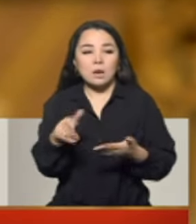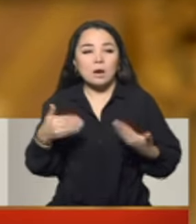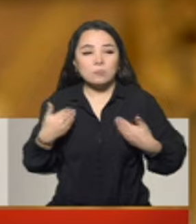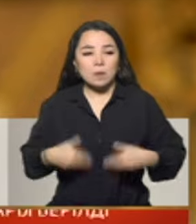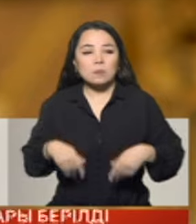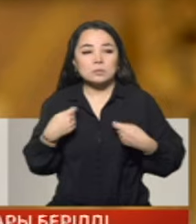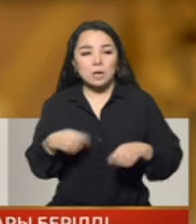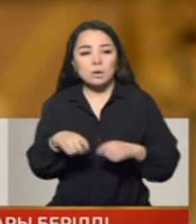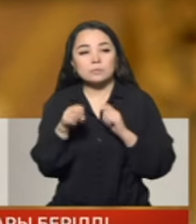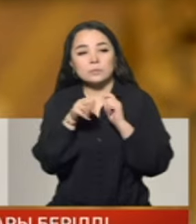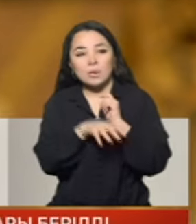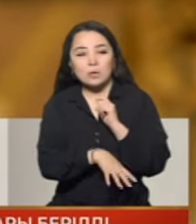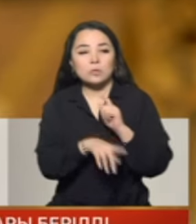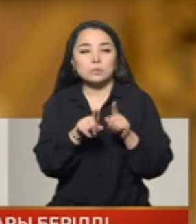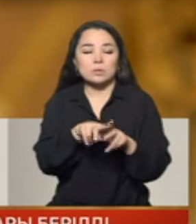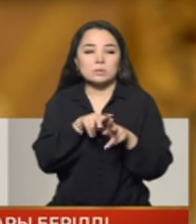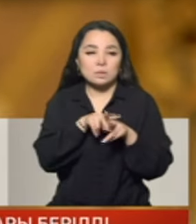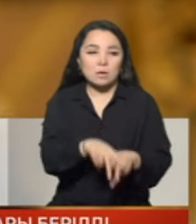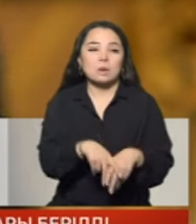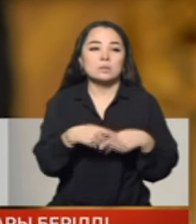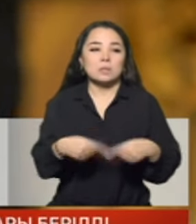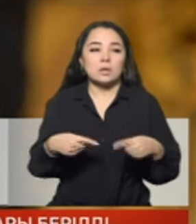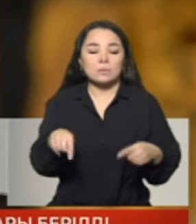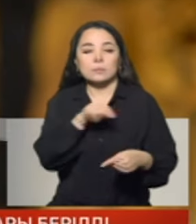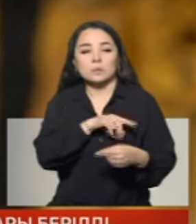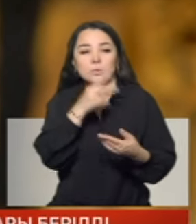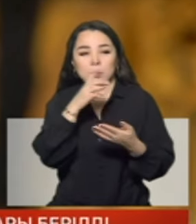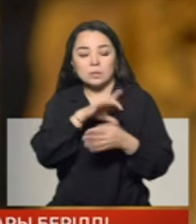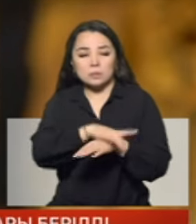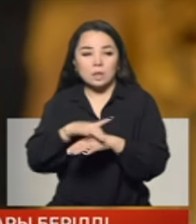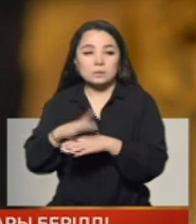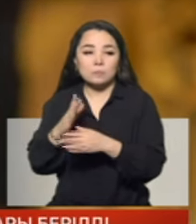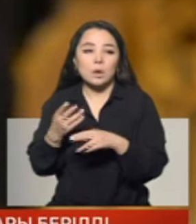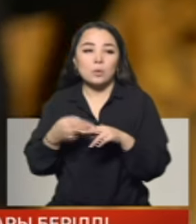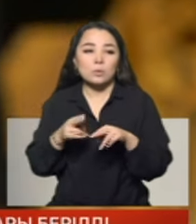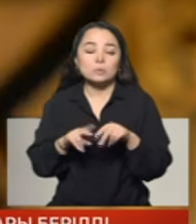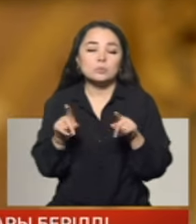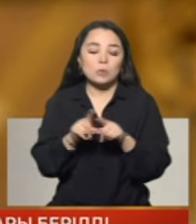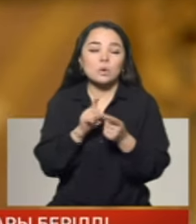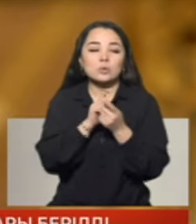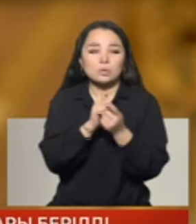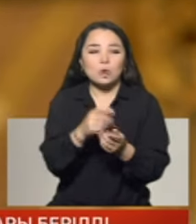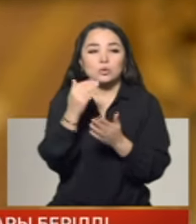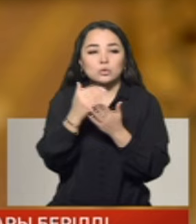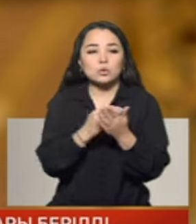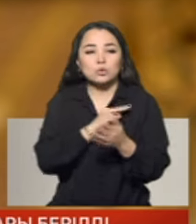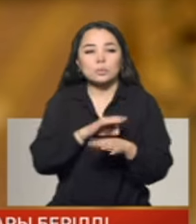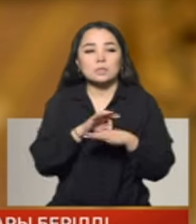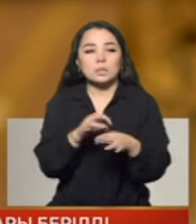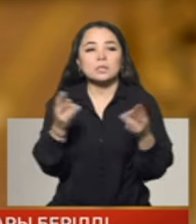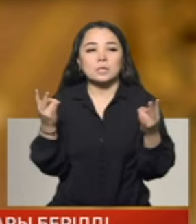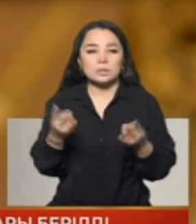адамды қайыршылыққа салу сынды қылмыс түрлерімен сипатталады. Сондықтан бұған қарсы күресу үшін жүйелі шаралар қажет.